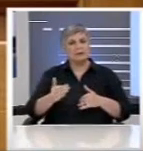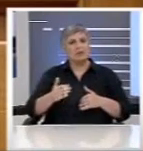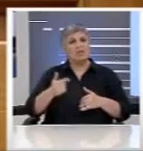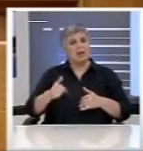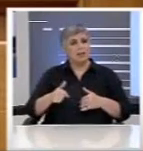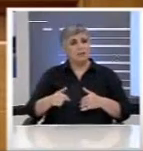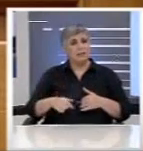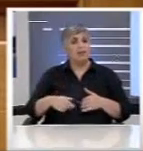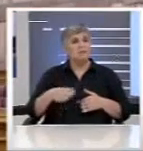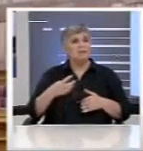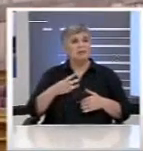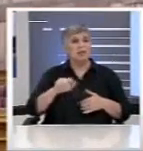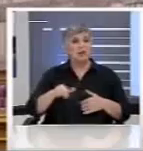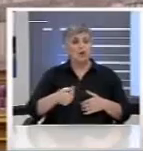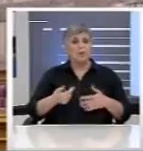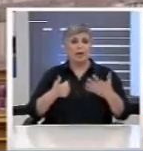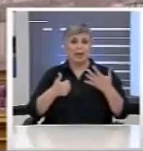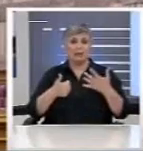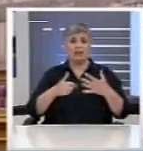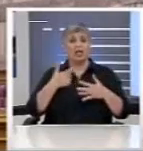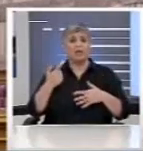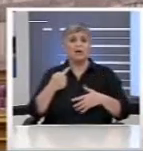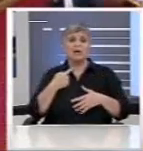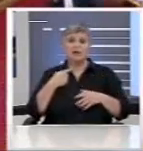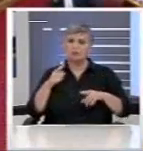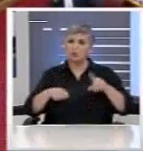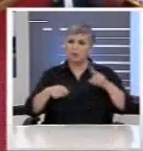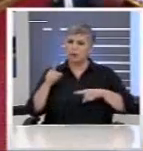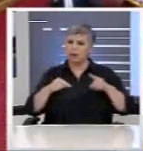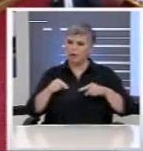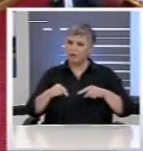δις ευρώ, θα χάσουμε κάποια χρήματα.